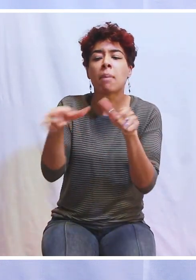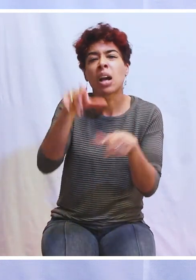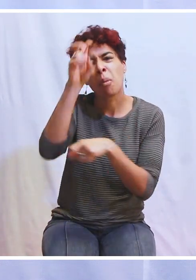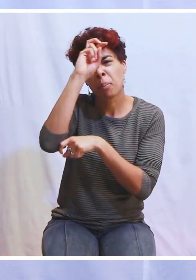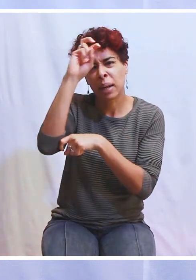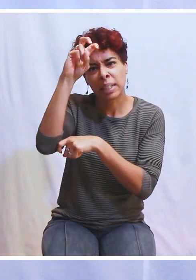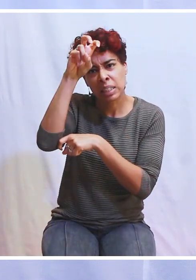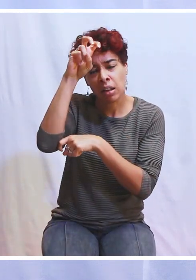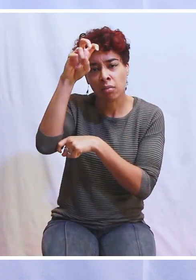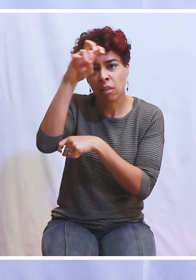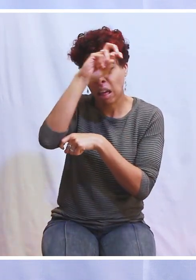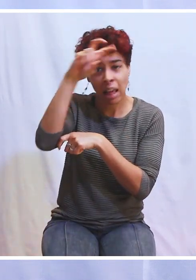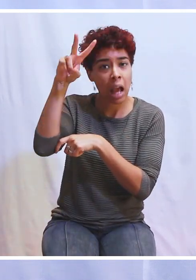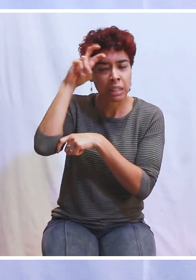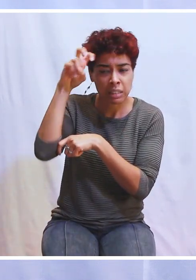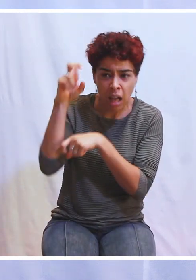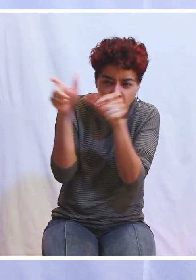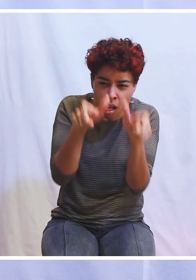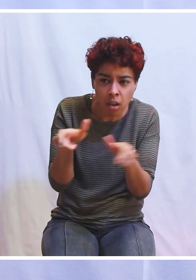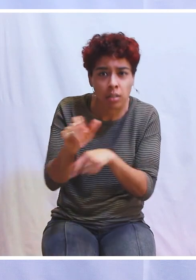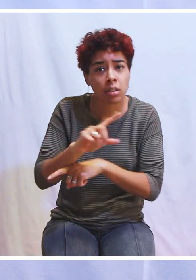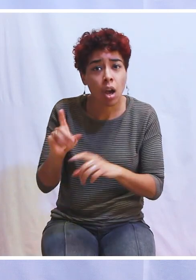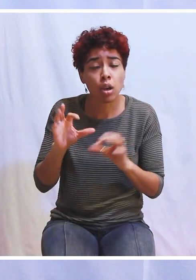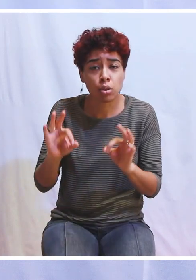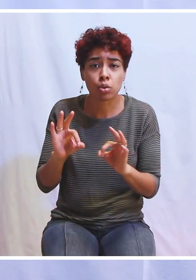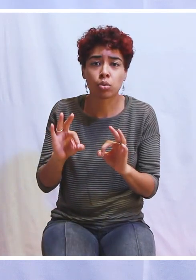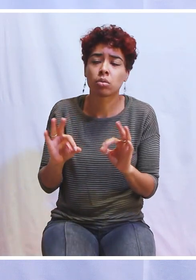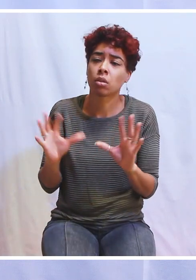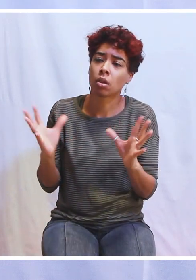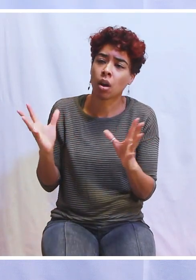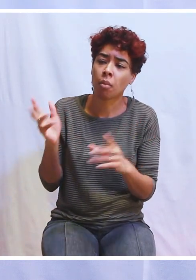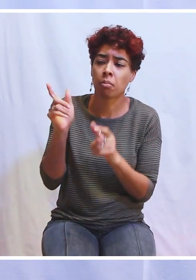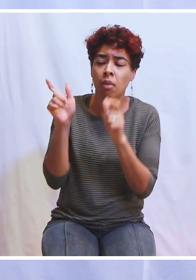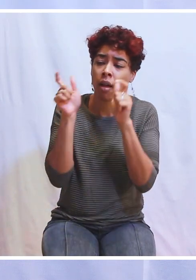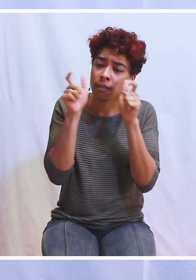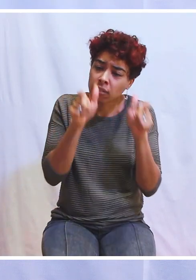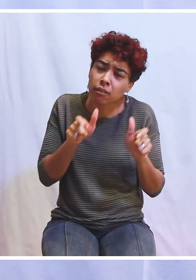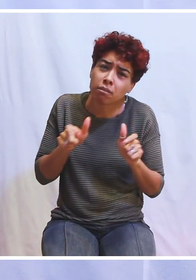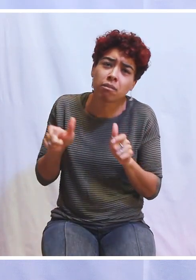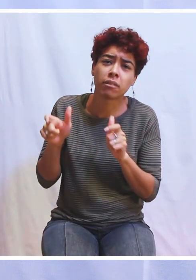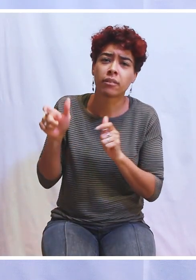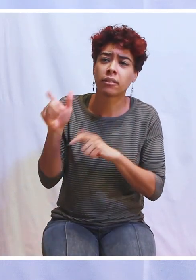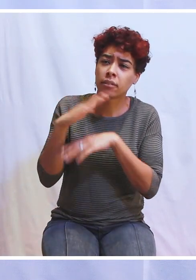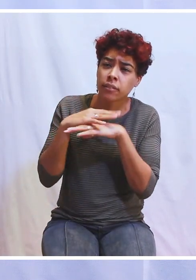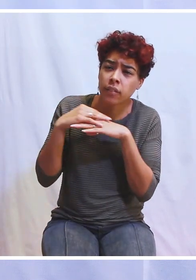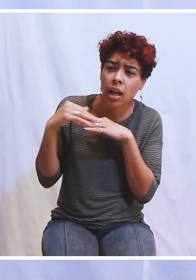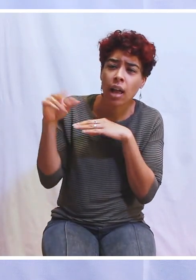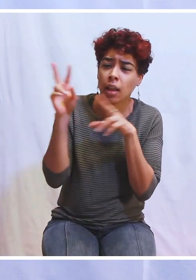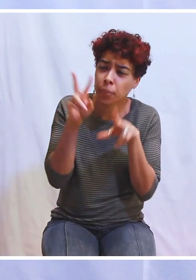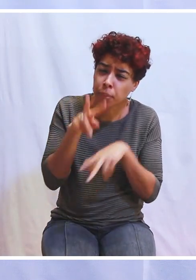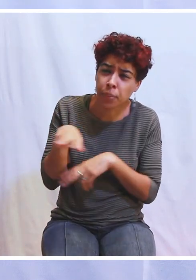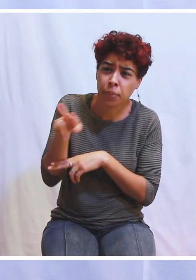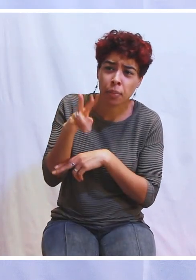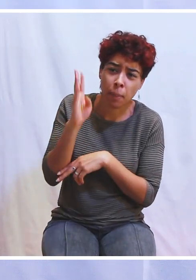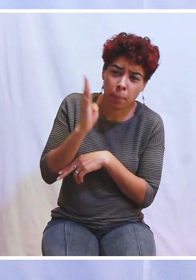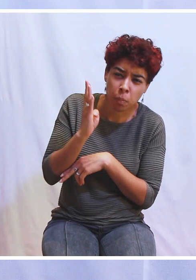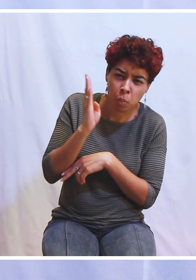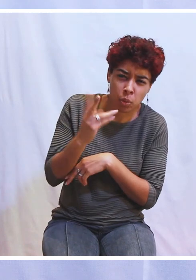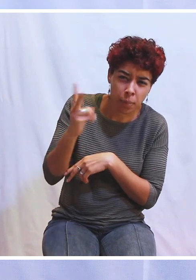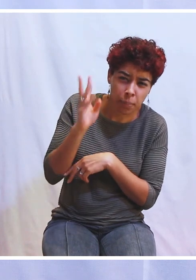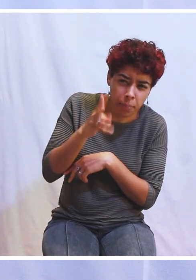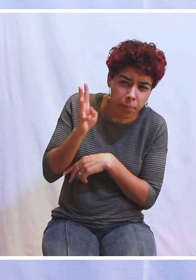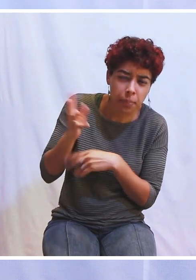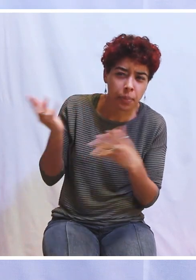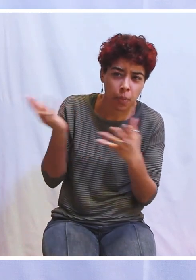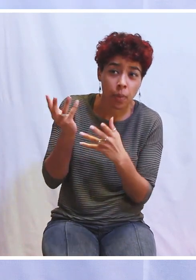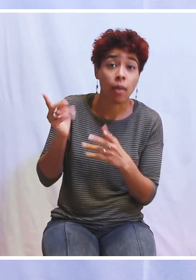de prison, mais c'est quelqu'un qui entoure, qui prend soin et qui discerne ce dont la personne a besoin. On voit que